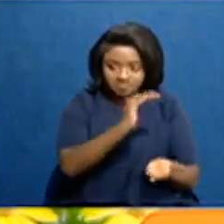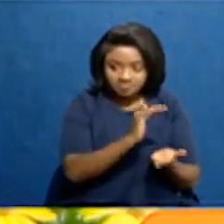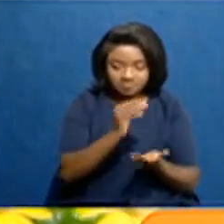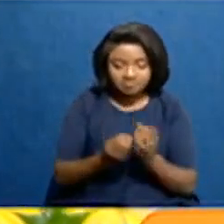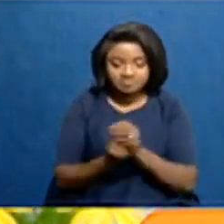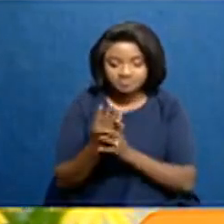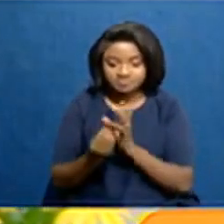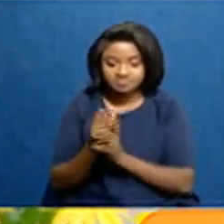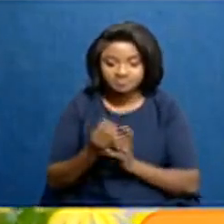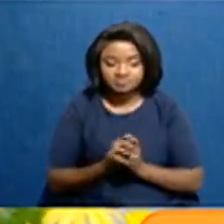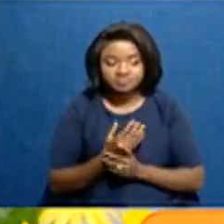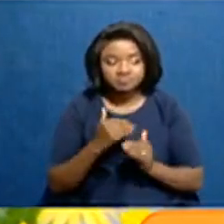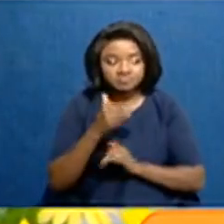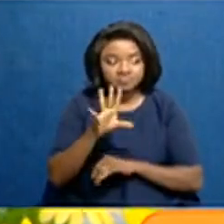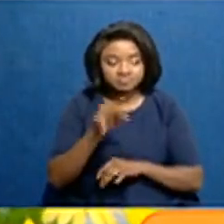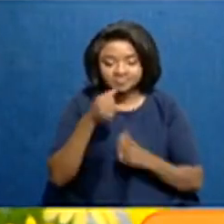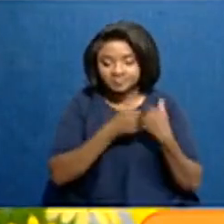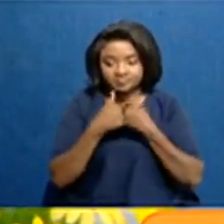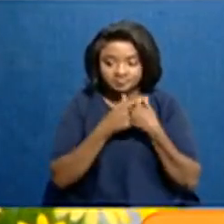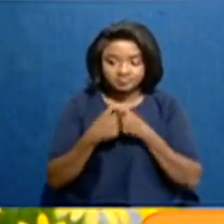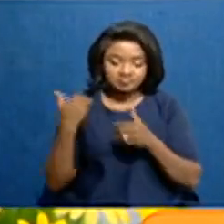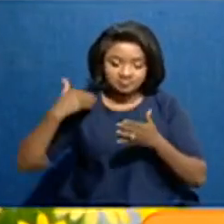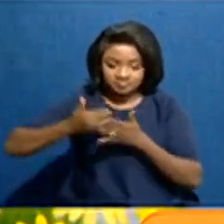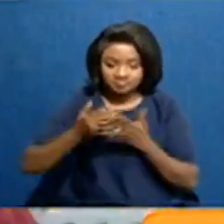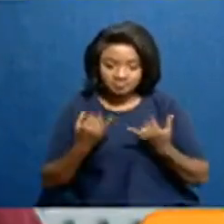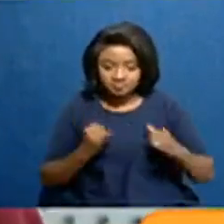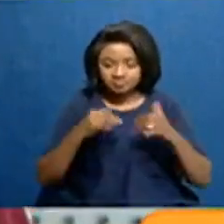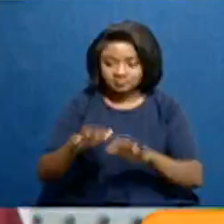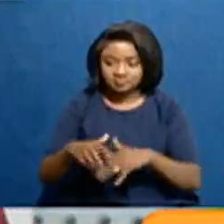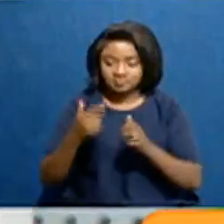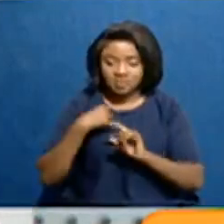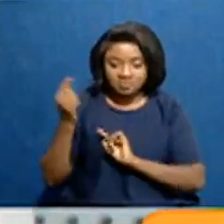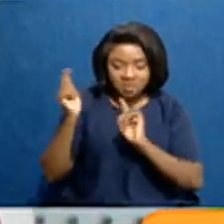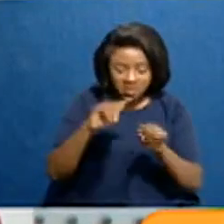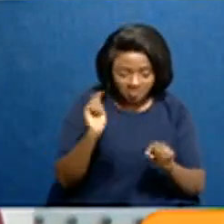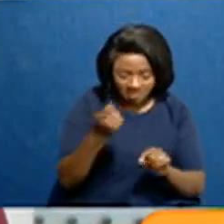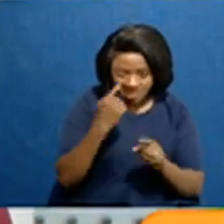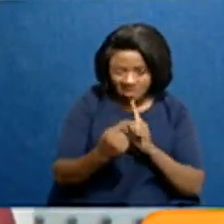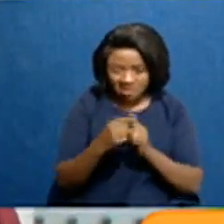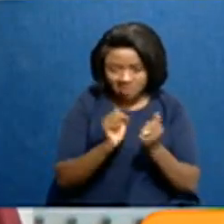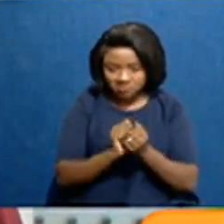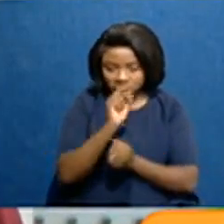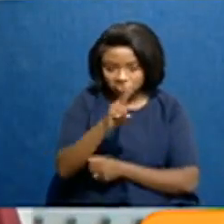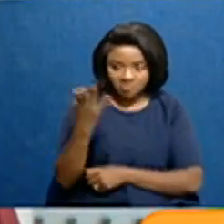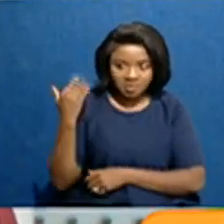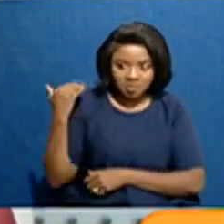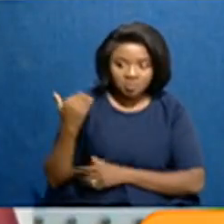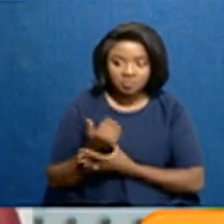na changamoto katika safari yake ya kufanya kilimo. I came to Kenya about 12 years ago